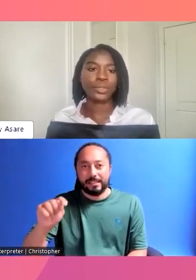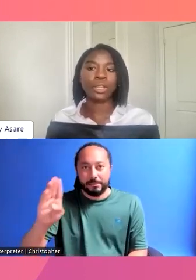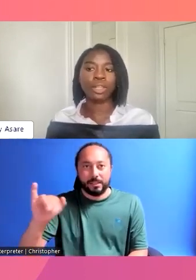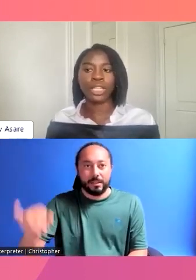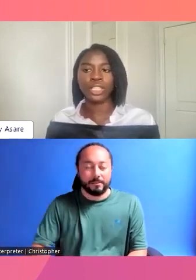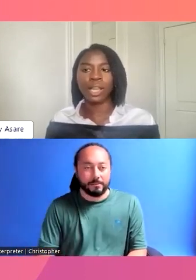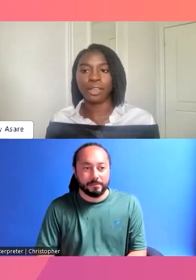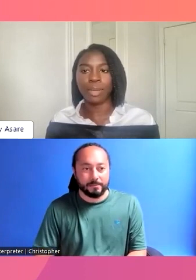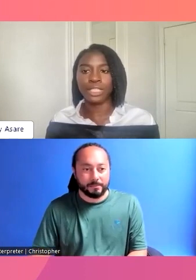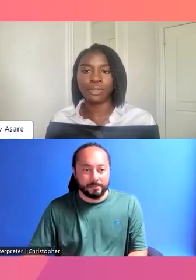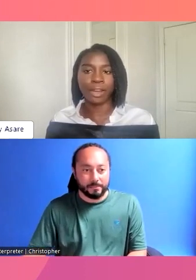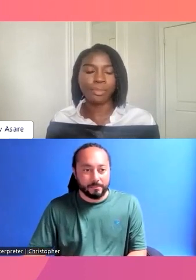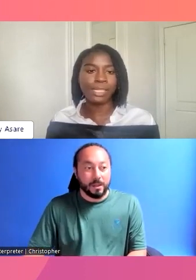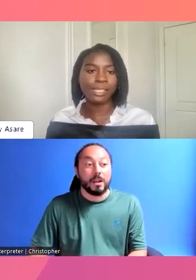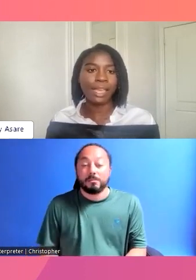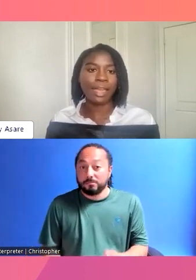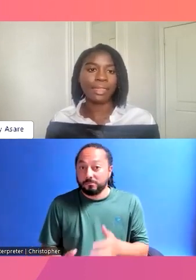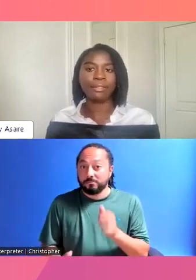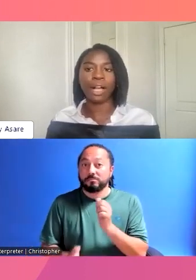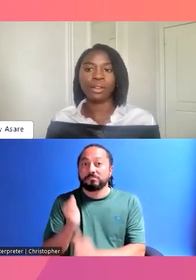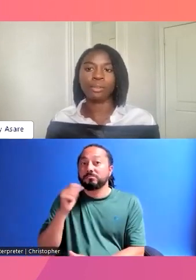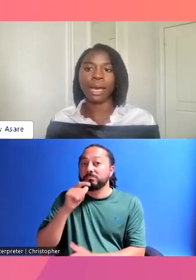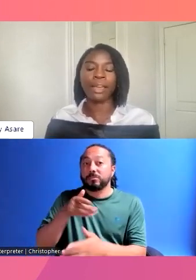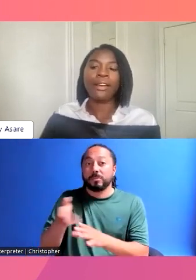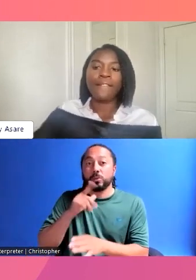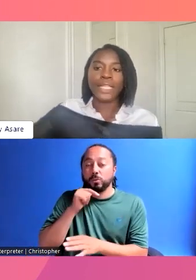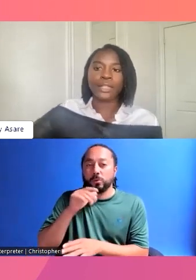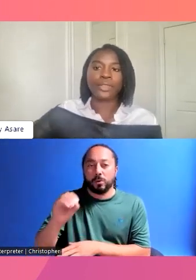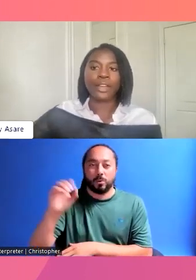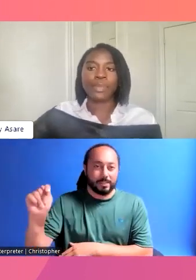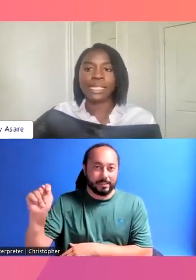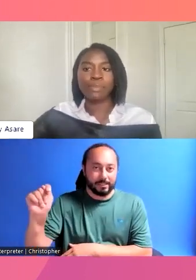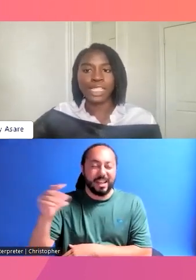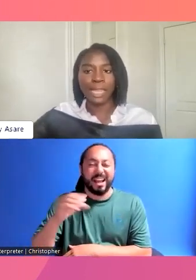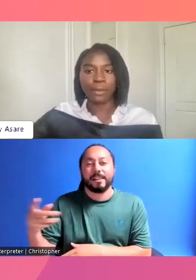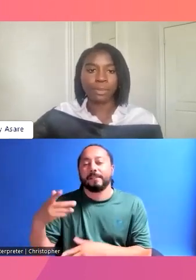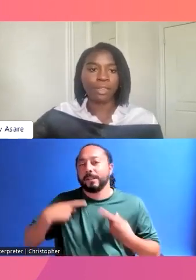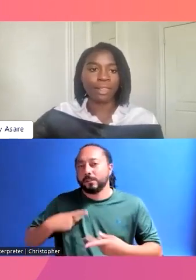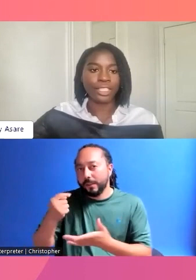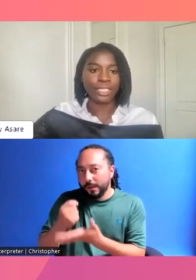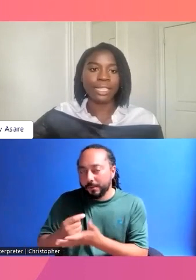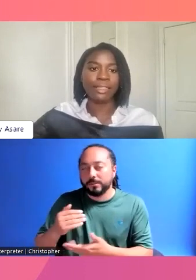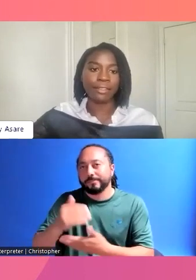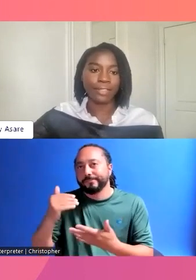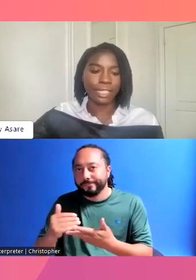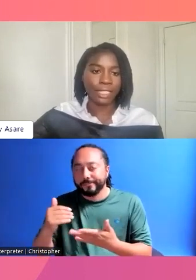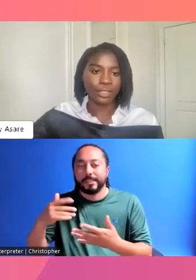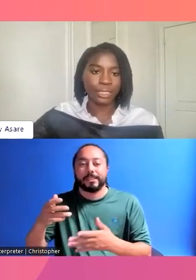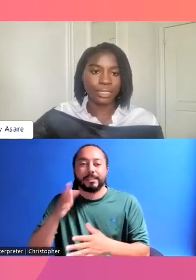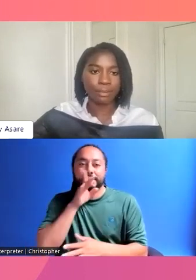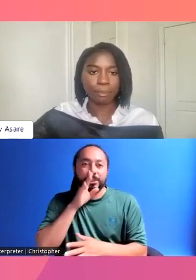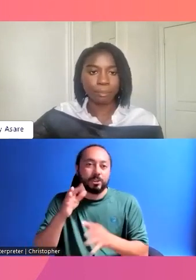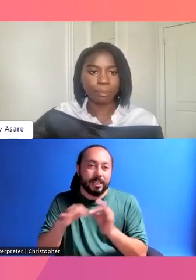qu'on pouvait faire pour faire davantage. Principalement, il s'agissait d'écothérapeutes, ensuite des physiothérapeutes,